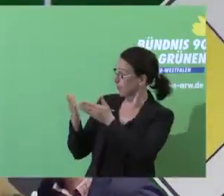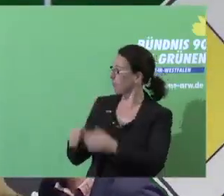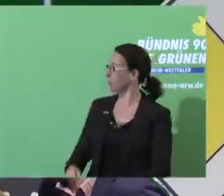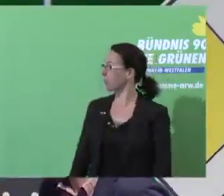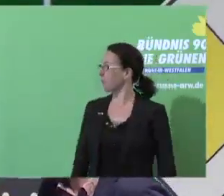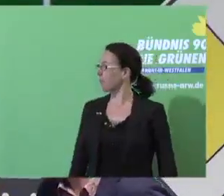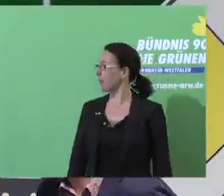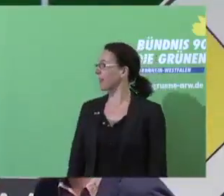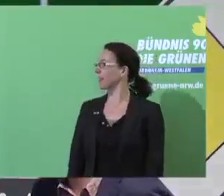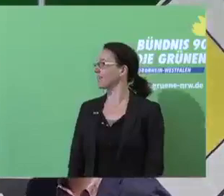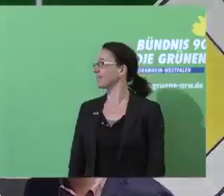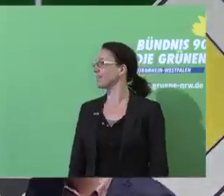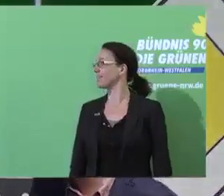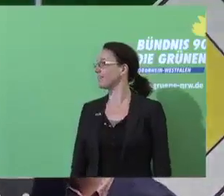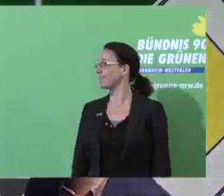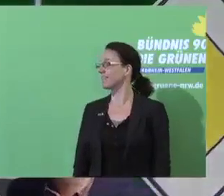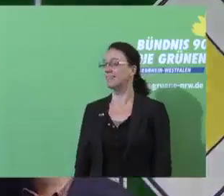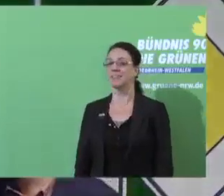schon gesehen. Ja?